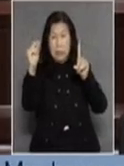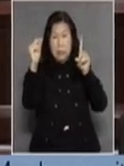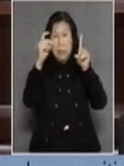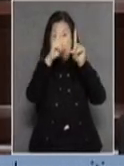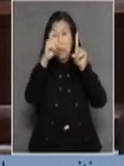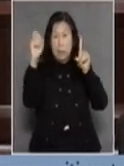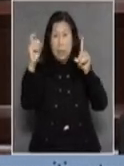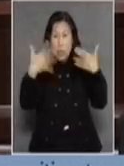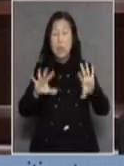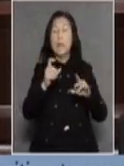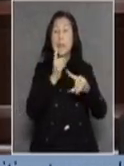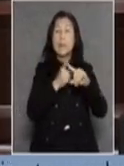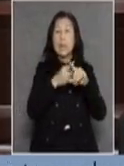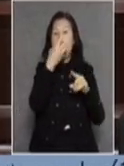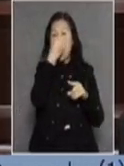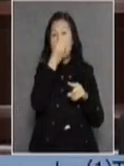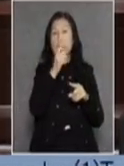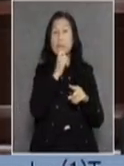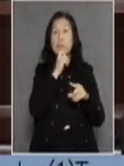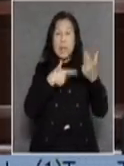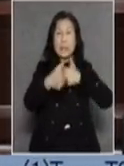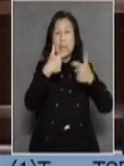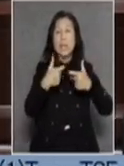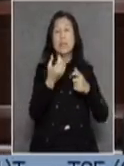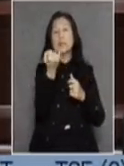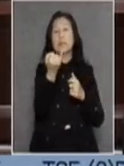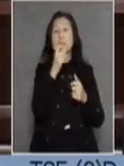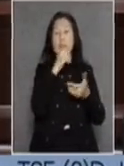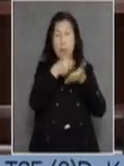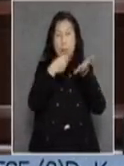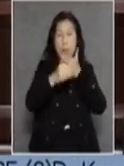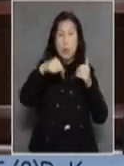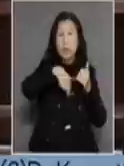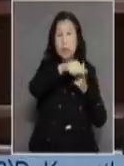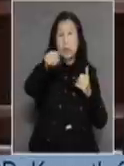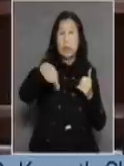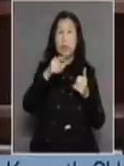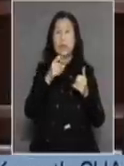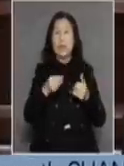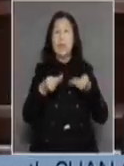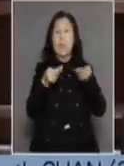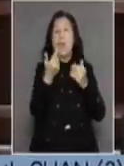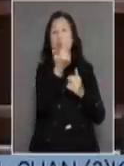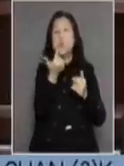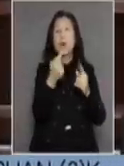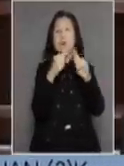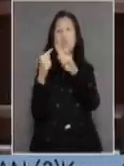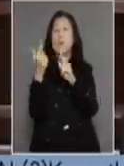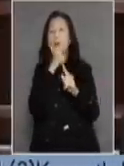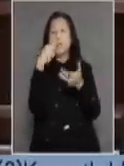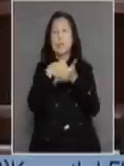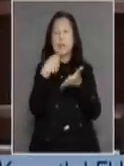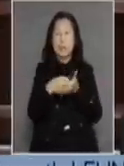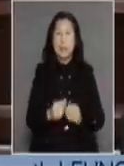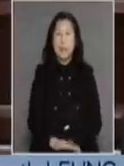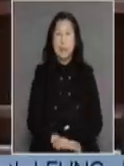當然記得當時香港正值經濟不景，賣地令到土地供過於求，如